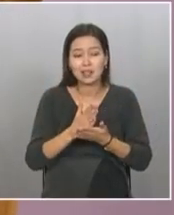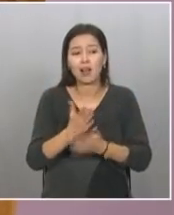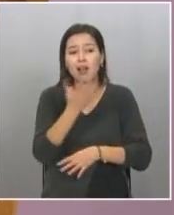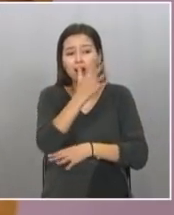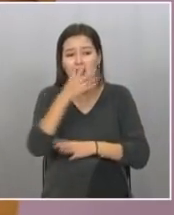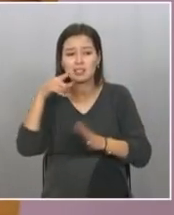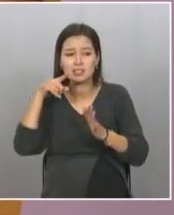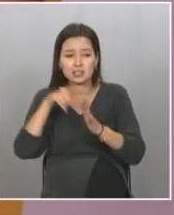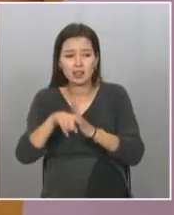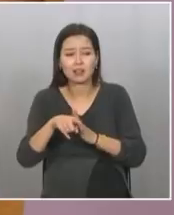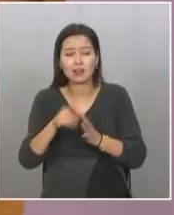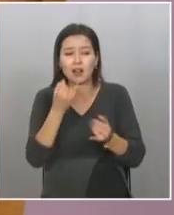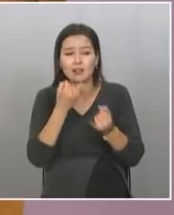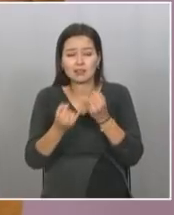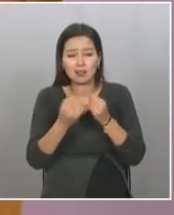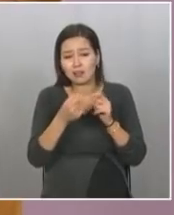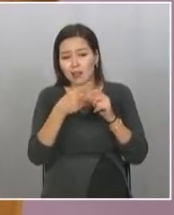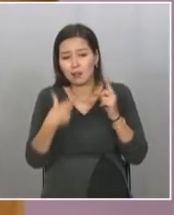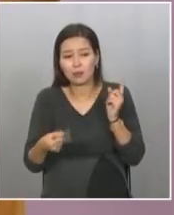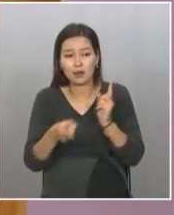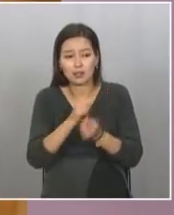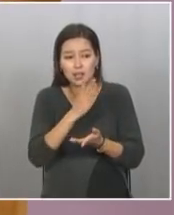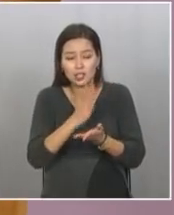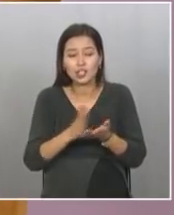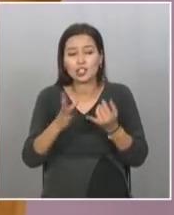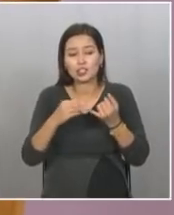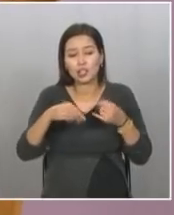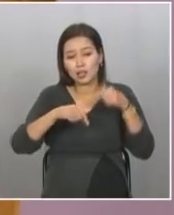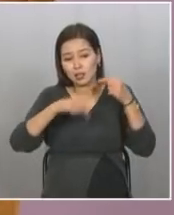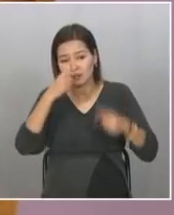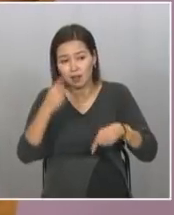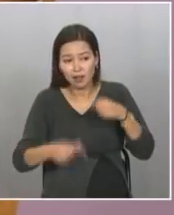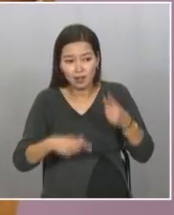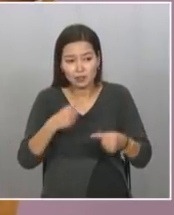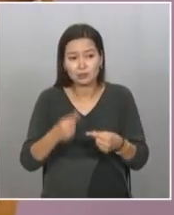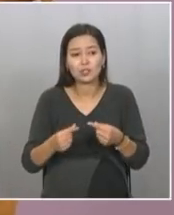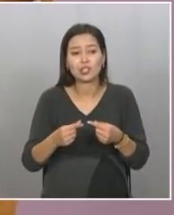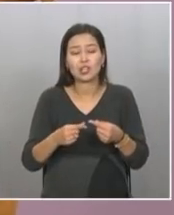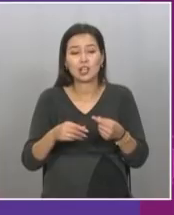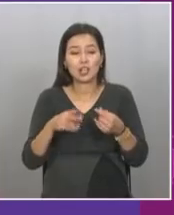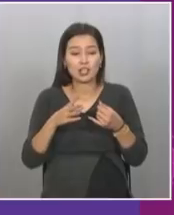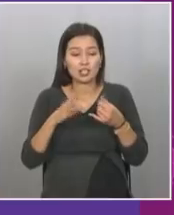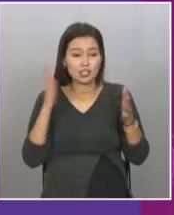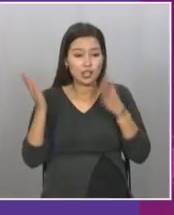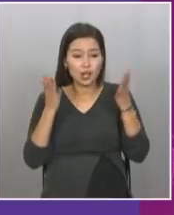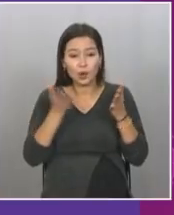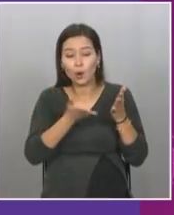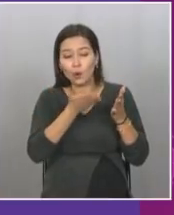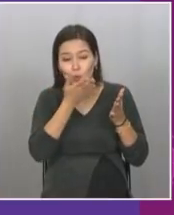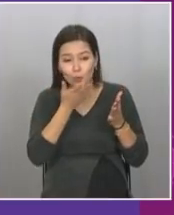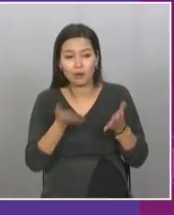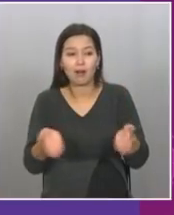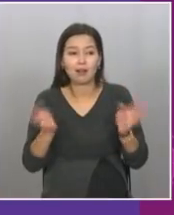басынан сарғылт тартып жапырақ, жерге түсіп шашылған жел үрсе тек қалтырап. Бұтақты